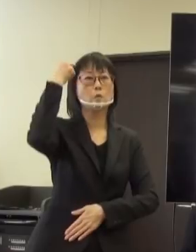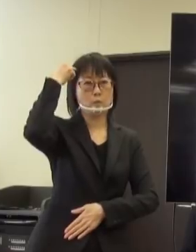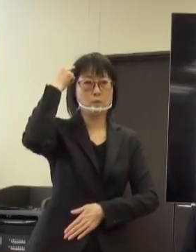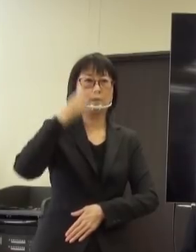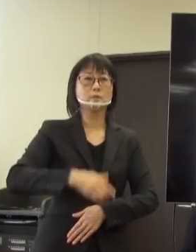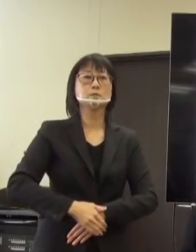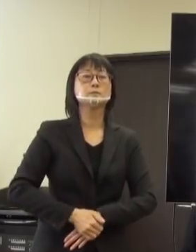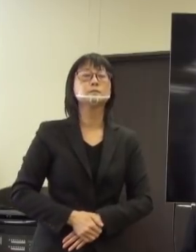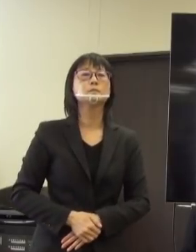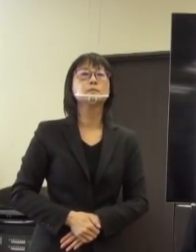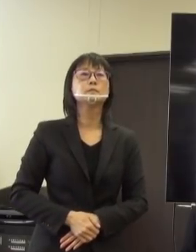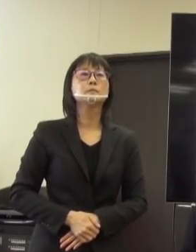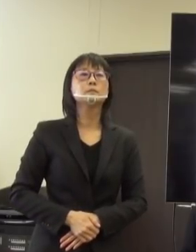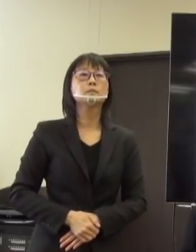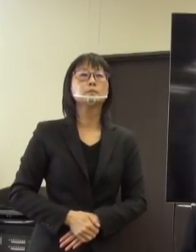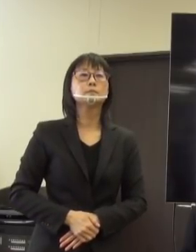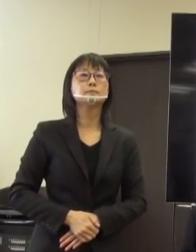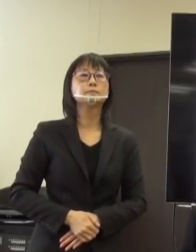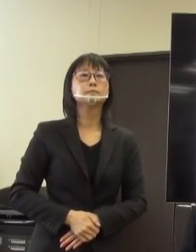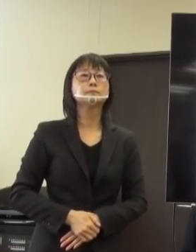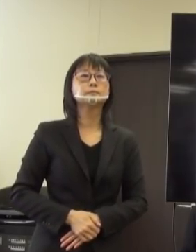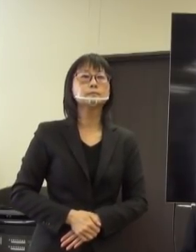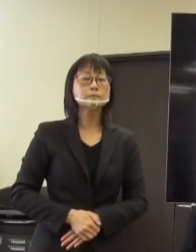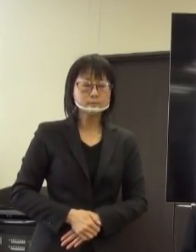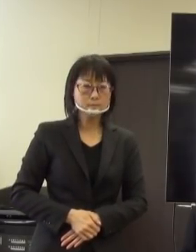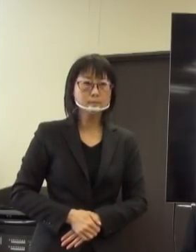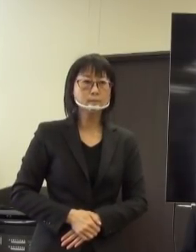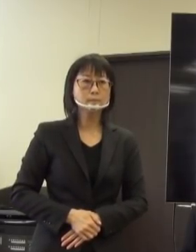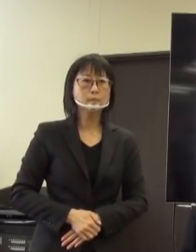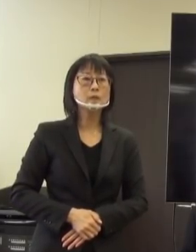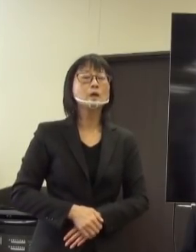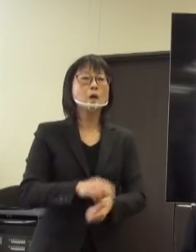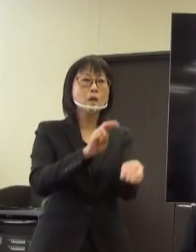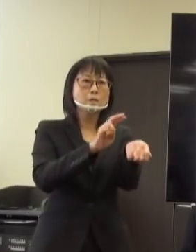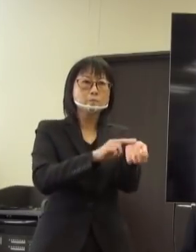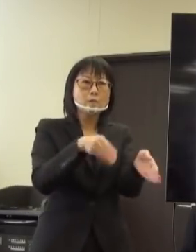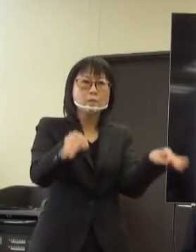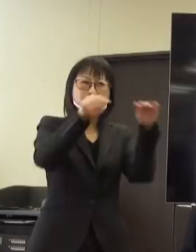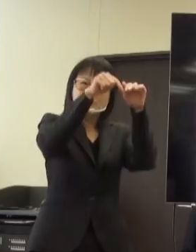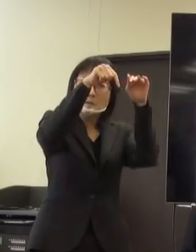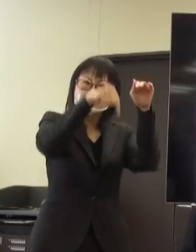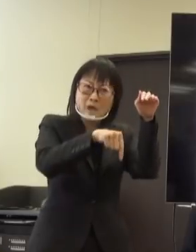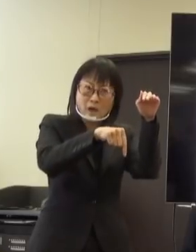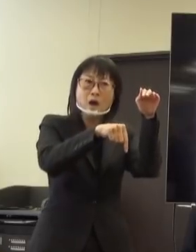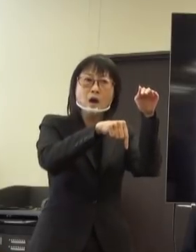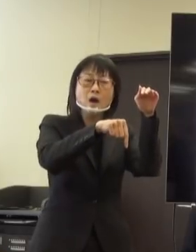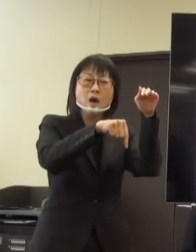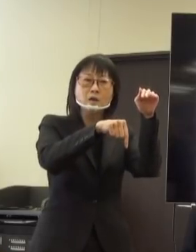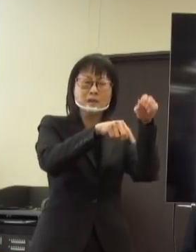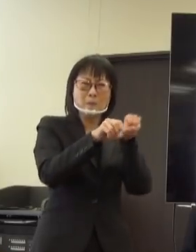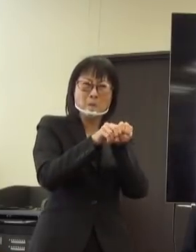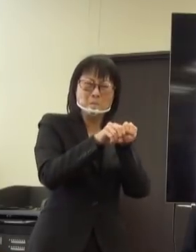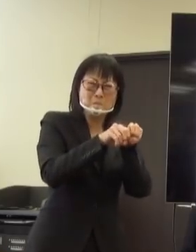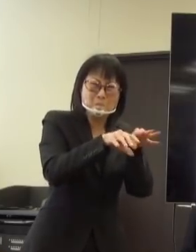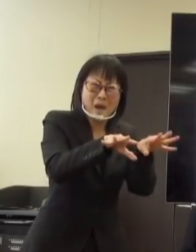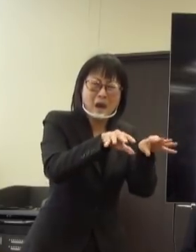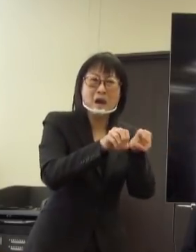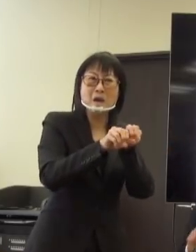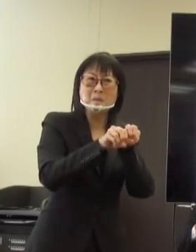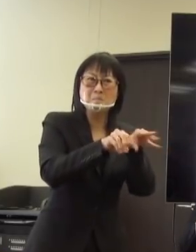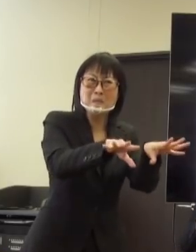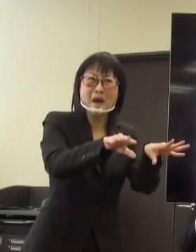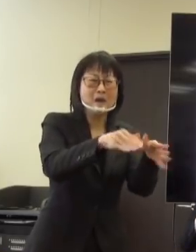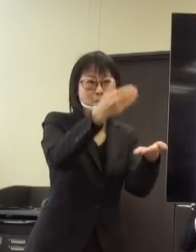たってはですね、まあ、何よりもまず病院の中での、感染の制御が重要でありますので、医大